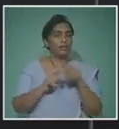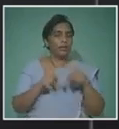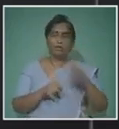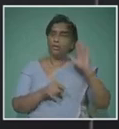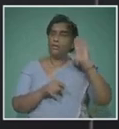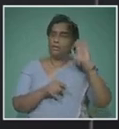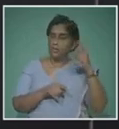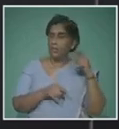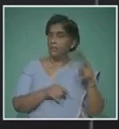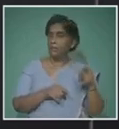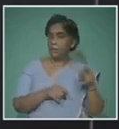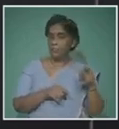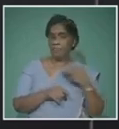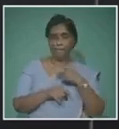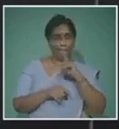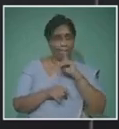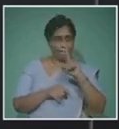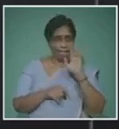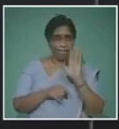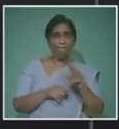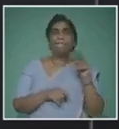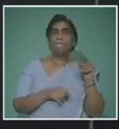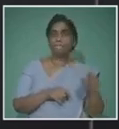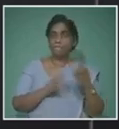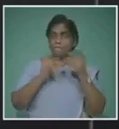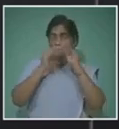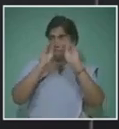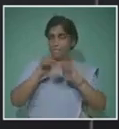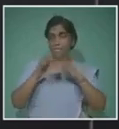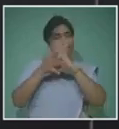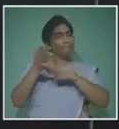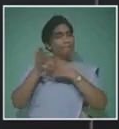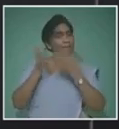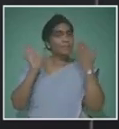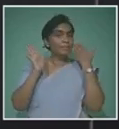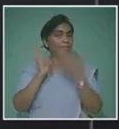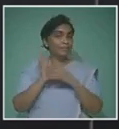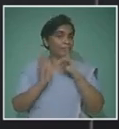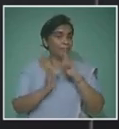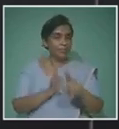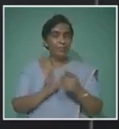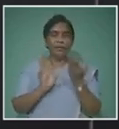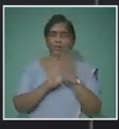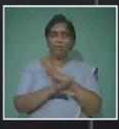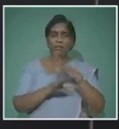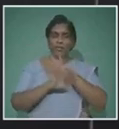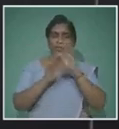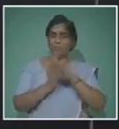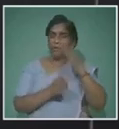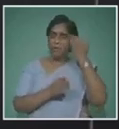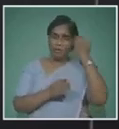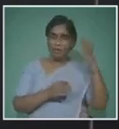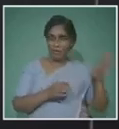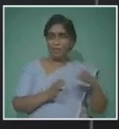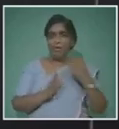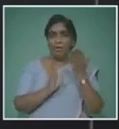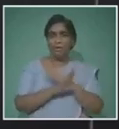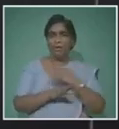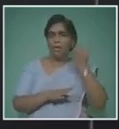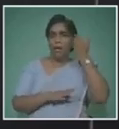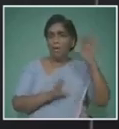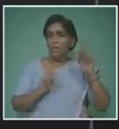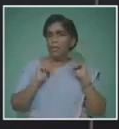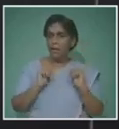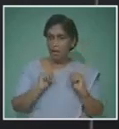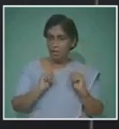විශේෂයෙන්ම මේ අපි කියන්න ඕනේ දැන් මේ අයවැයේදී එතුමාලා කියනවා පරණ දේවල් අමතක කරනලු. පරණ දේවල් කොහොමද මේ අමතක